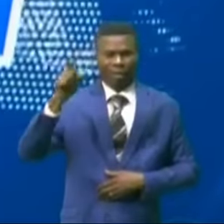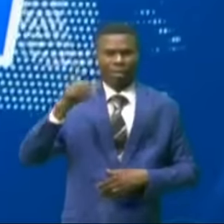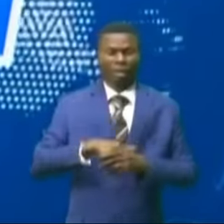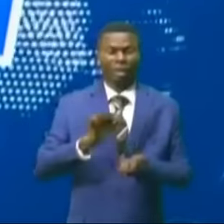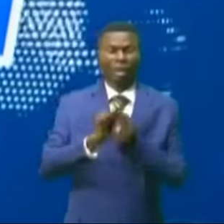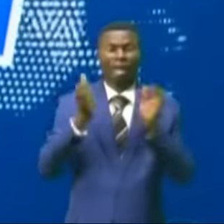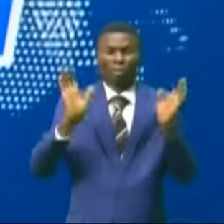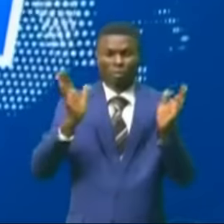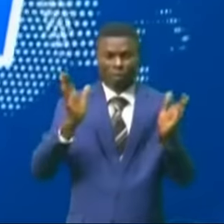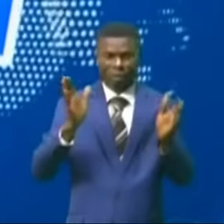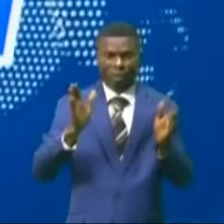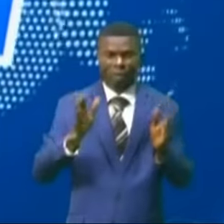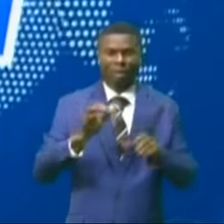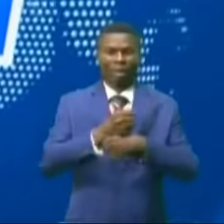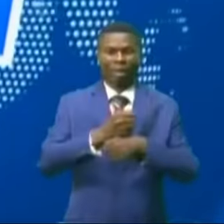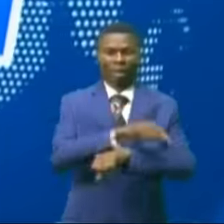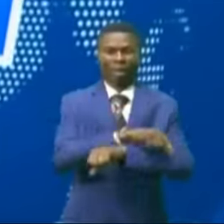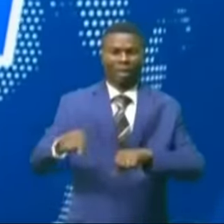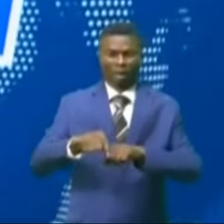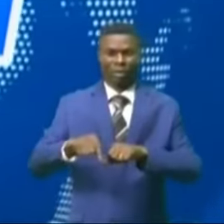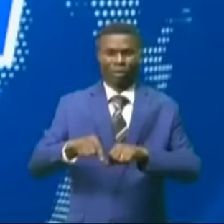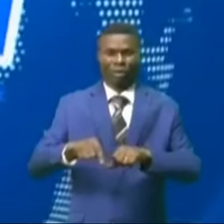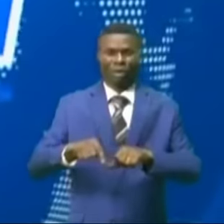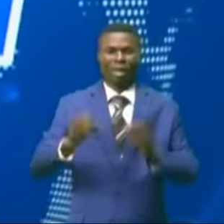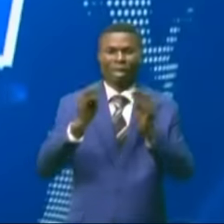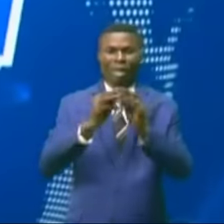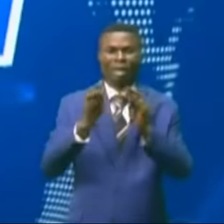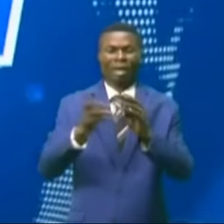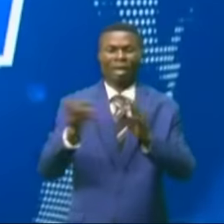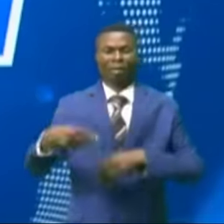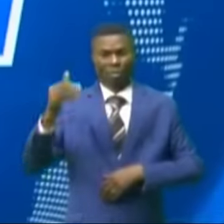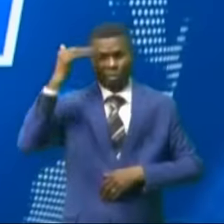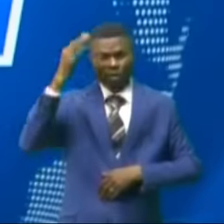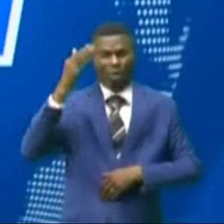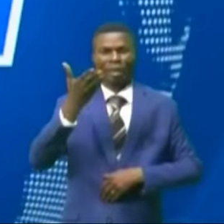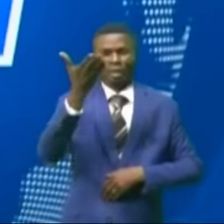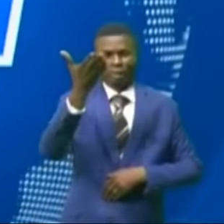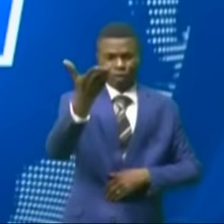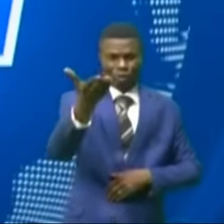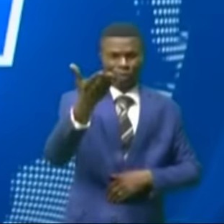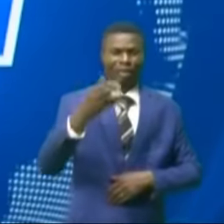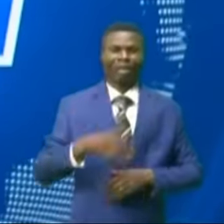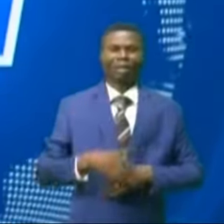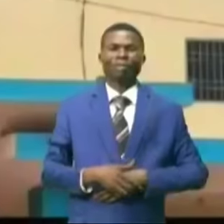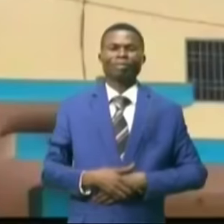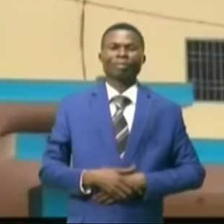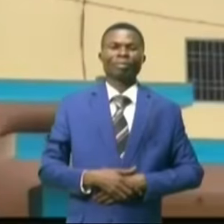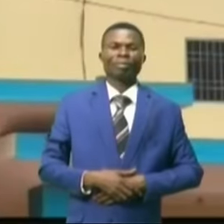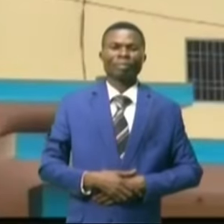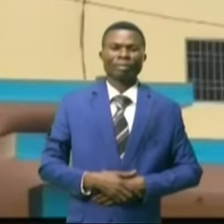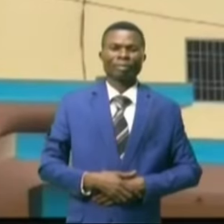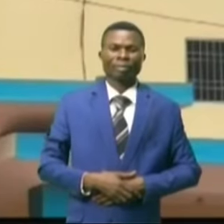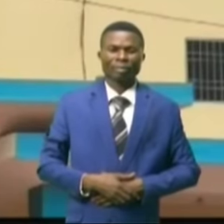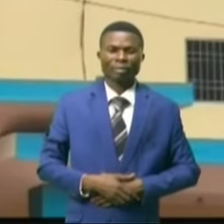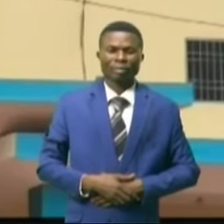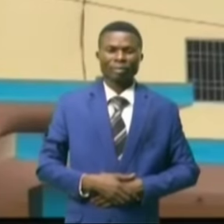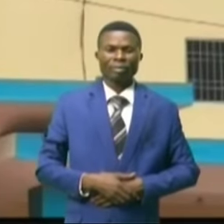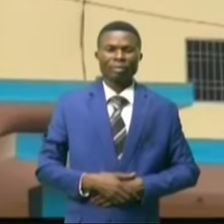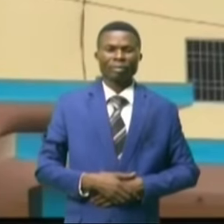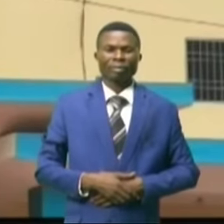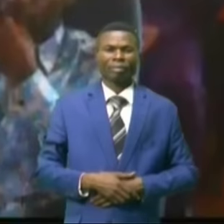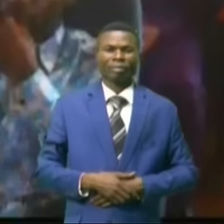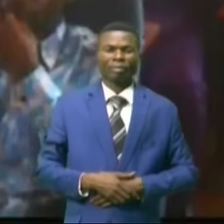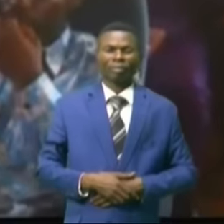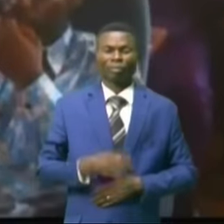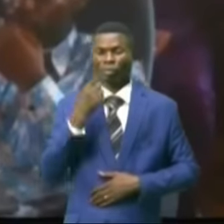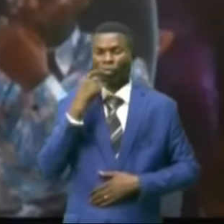cacophonie que s'est installé le bureau définitif de l'Assemblée provinciale. On en parle dans ces reportages. Trois points étaient inscrits à